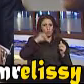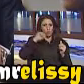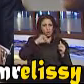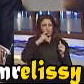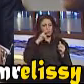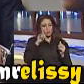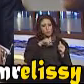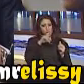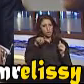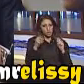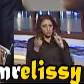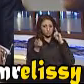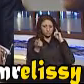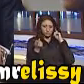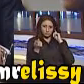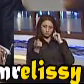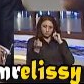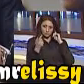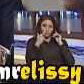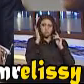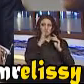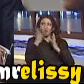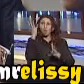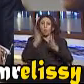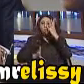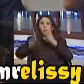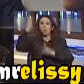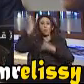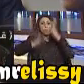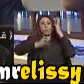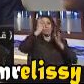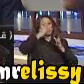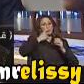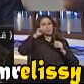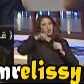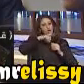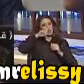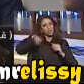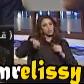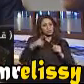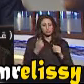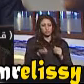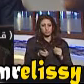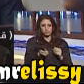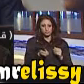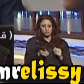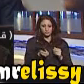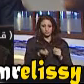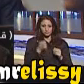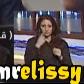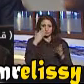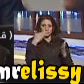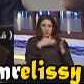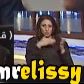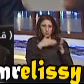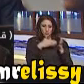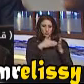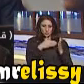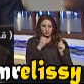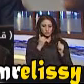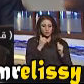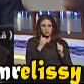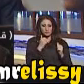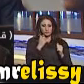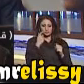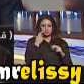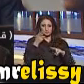وكمان واضح جدا ده ممكن يعمل حرائق، أرجو أن يكون في تدخل سريع. جاتني شكوى من عدد من الموظفين المتعاقدين بإدارة